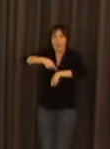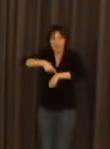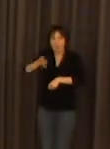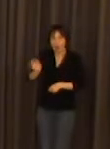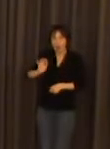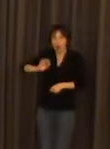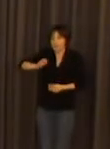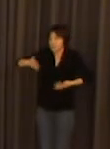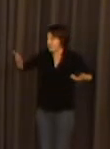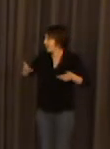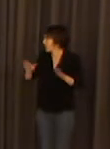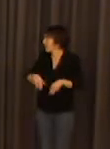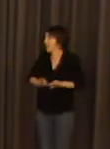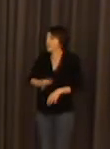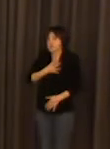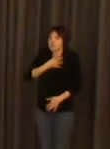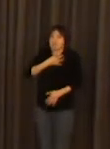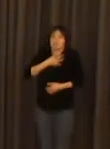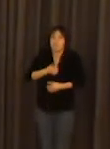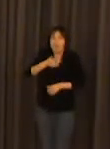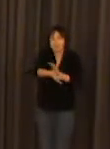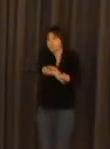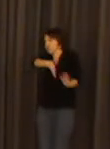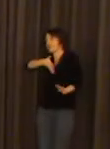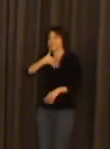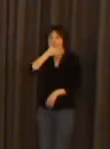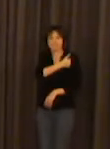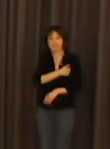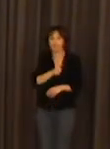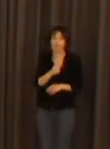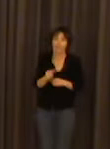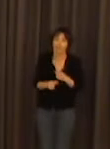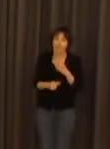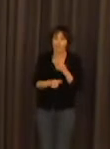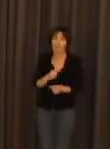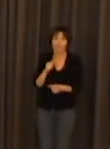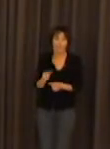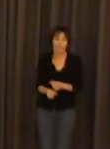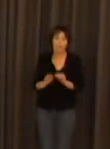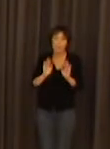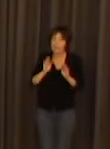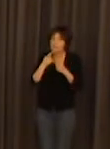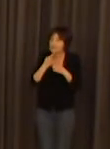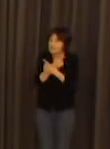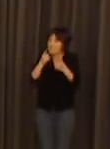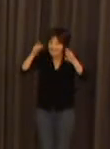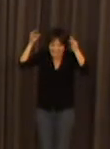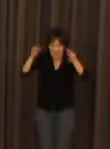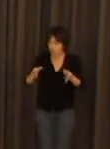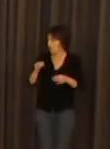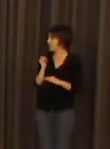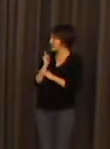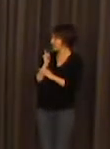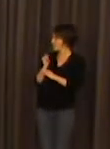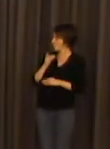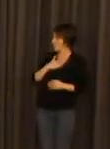doncs donen permès per anar més accelerats. Però el que us puc assegurar, ja que és des de l'Institut que anem seguint